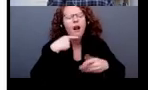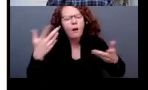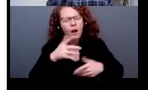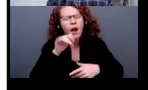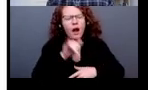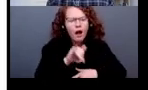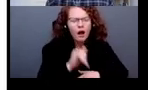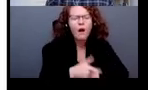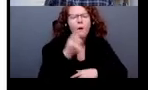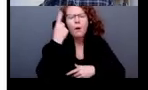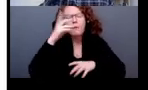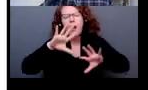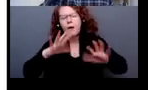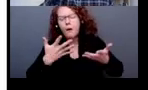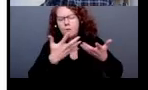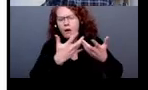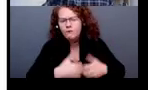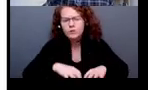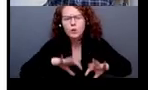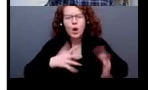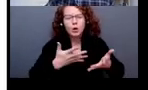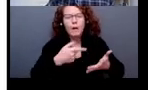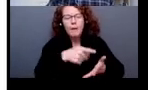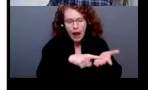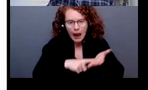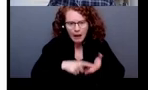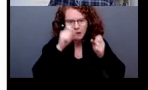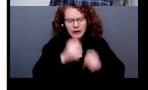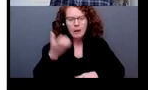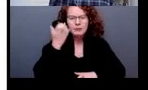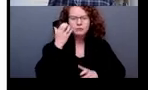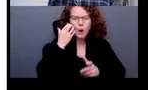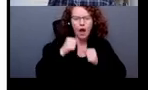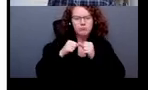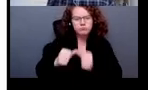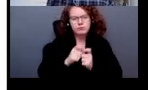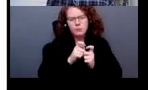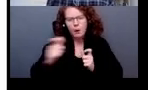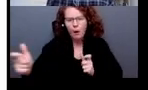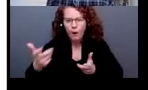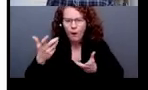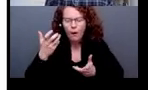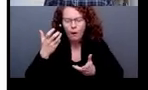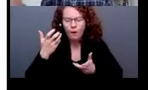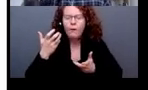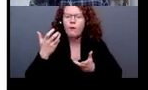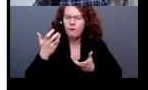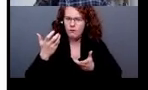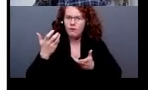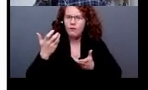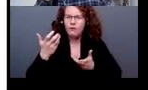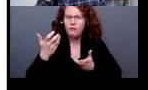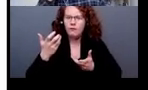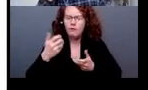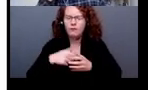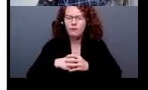participent d'augmenter la durabilité d'objets comme le smartphone, un point qu'on n'avait pas anticipé, hein,